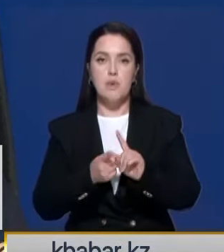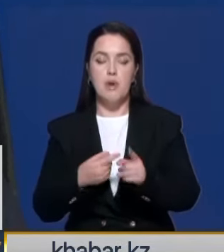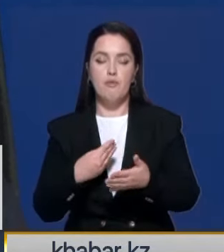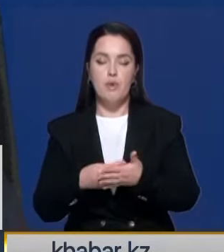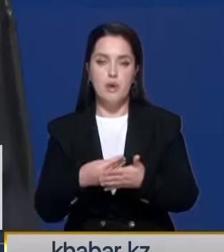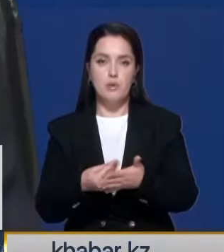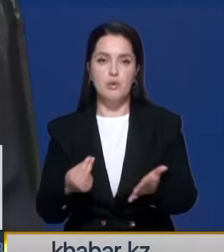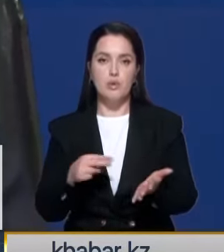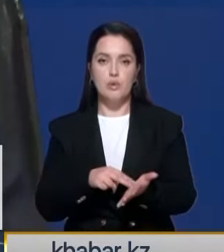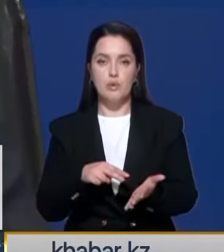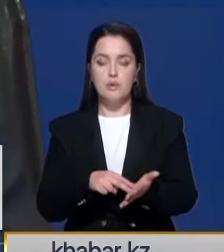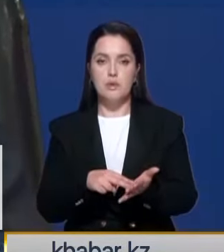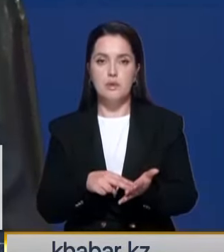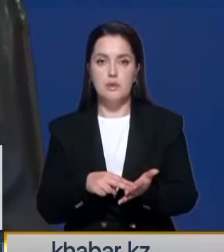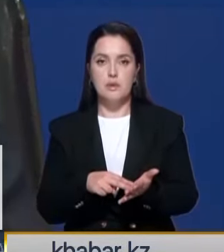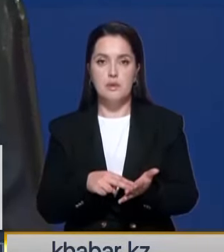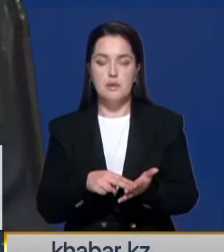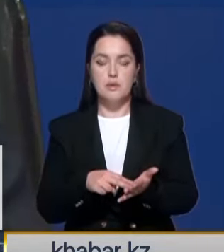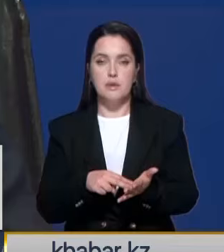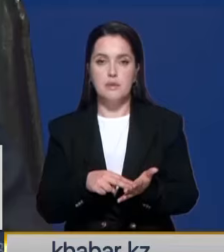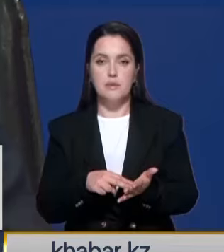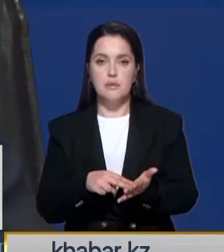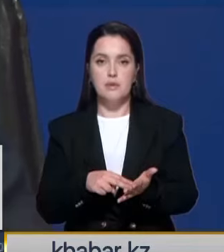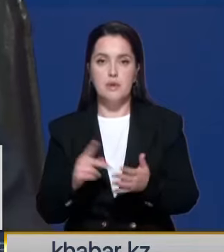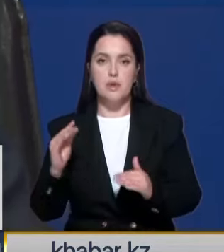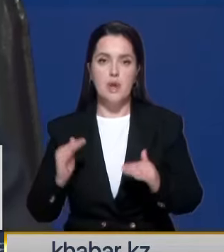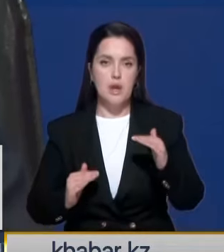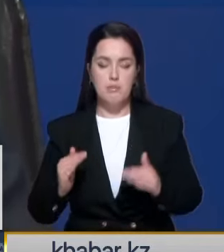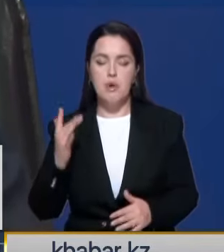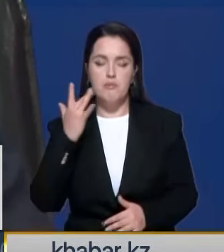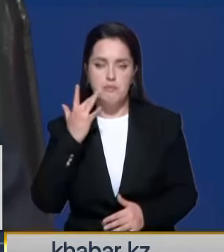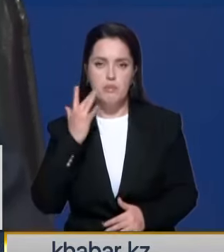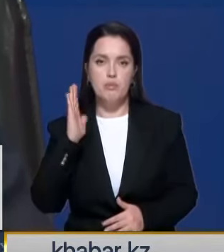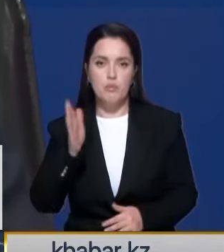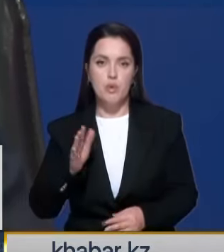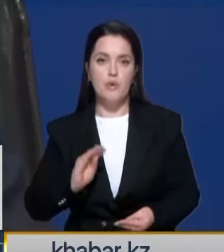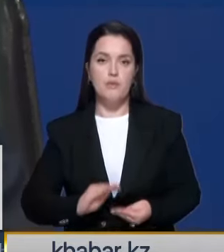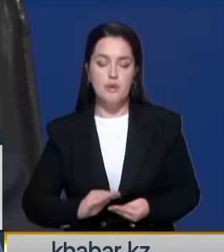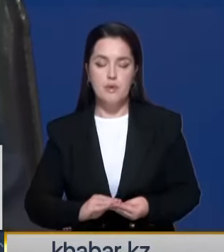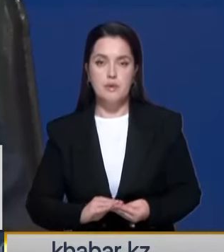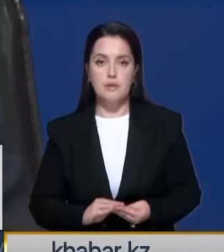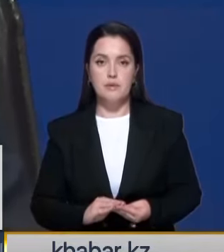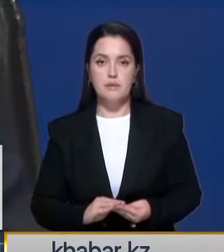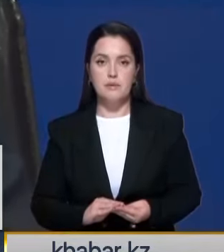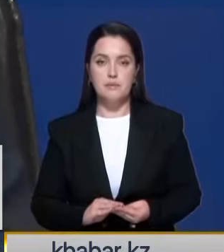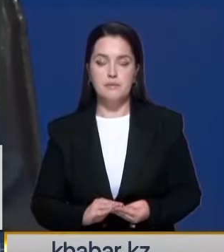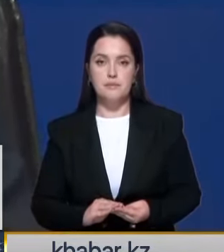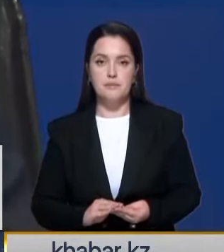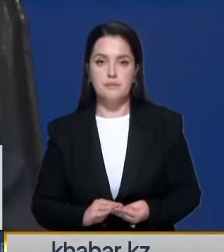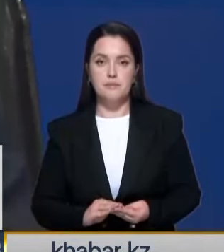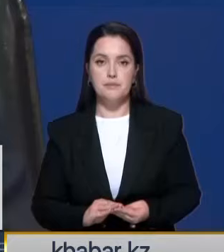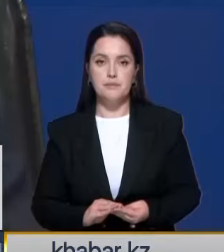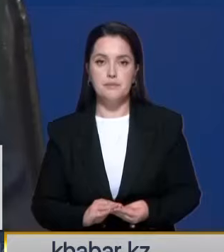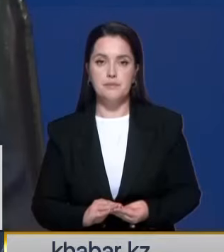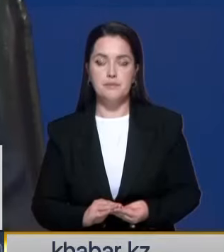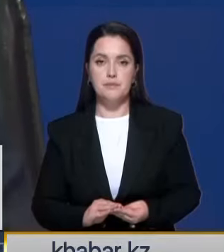курса. Поэтому эти колебания всегда происходили и будут происходить, валютные колебания. Вопрос в том,